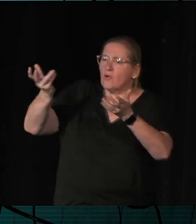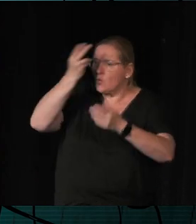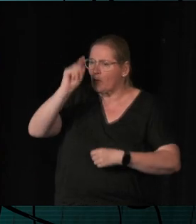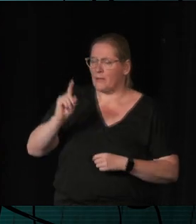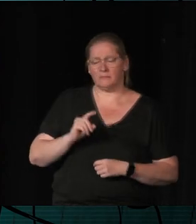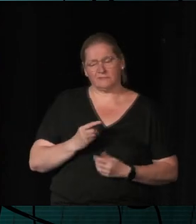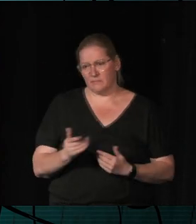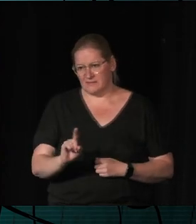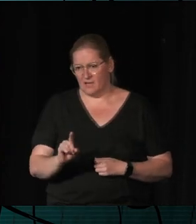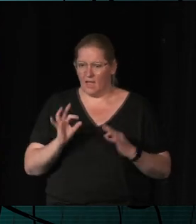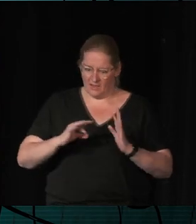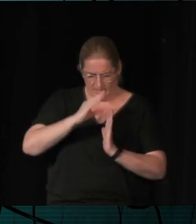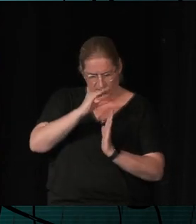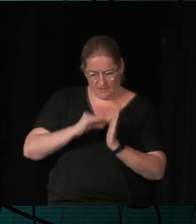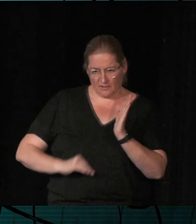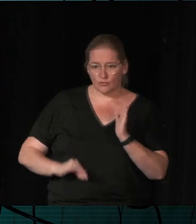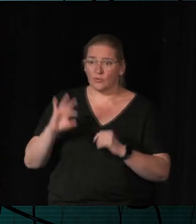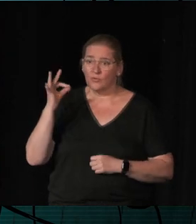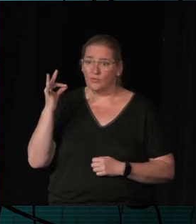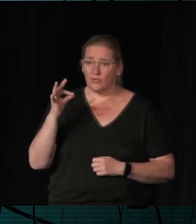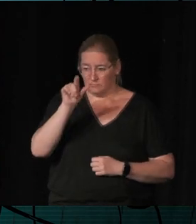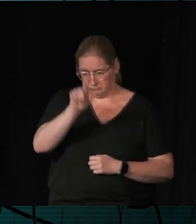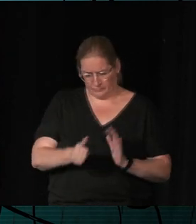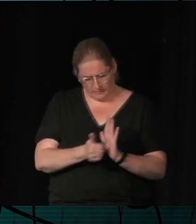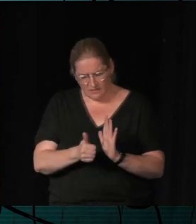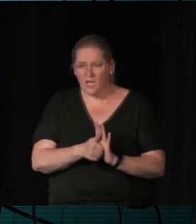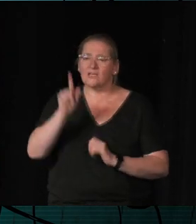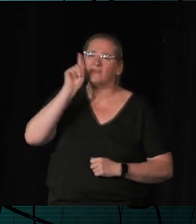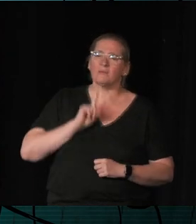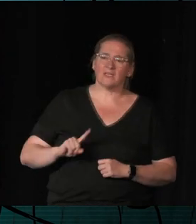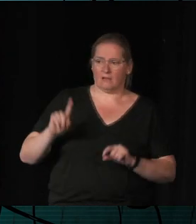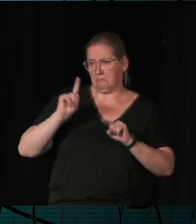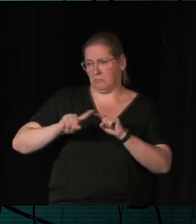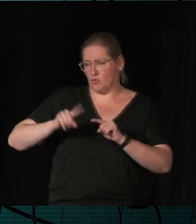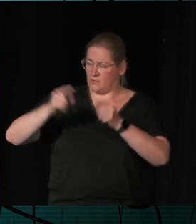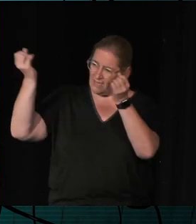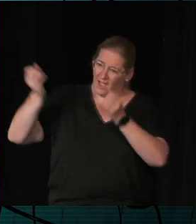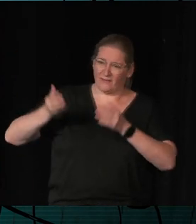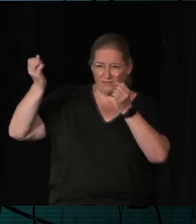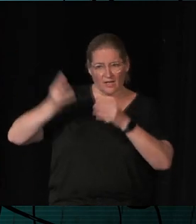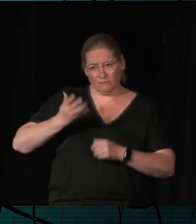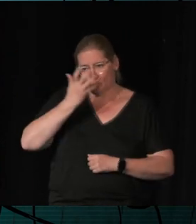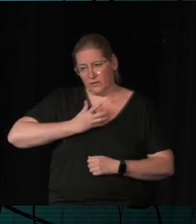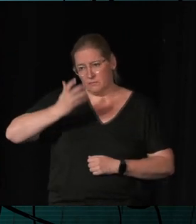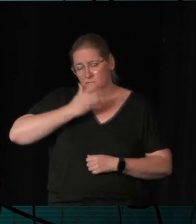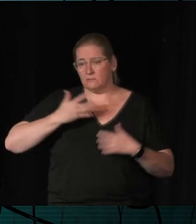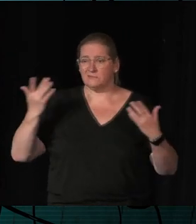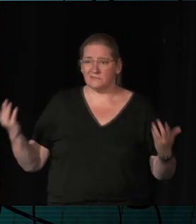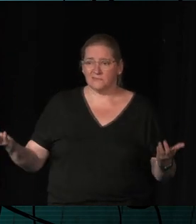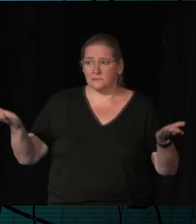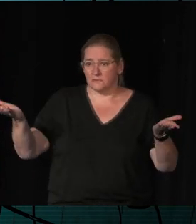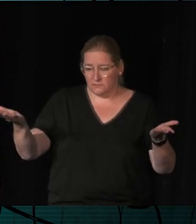sur la question de l'écriture voilà, d'un personnage féminin à qui il arrive des choses sombres, en